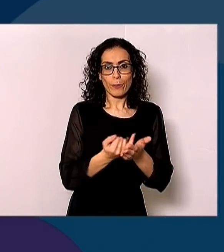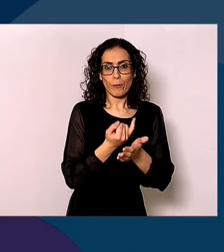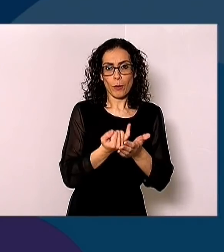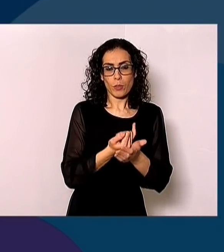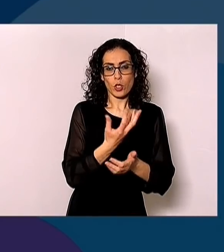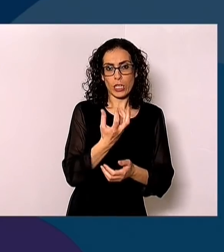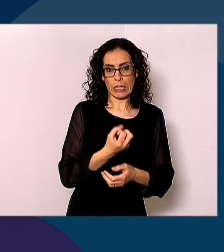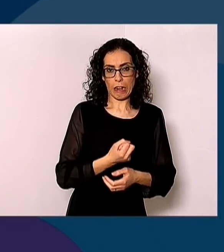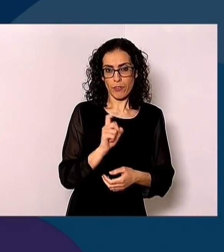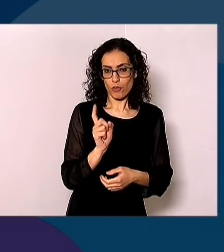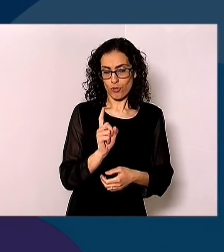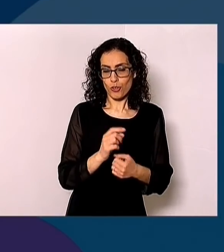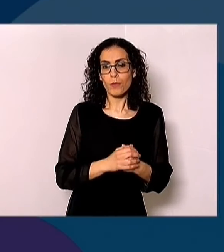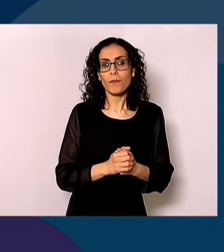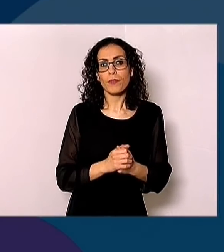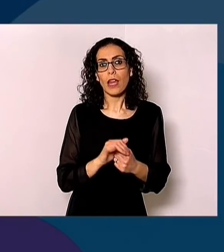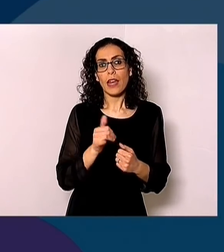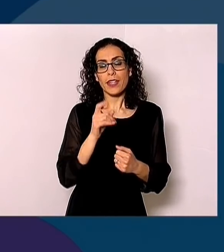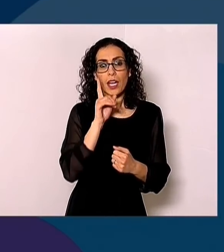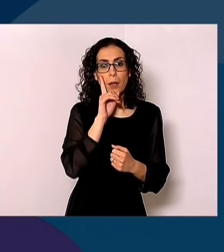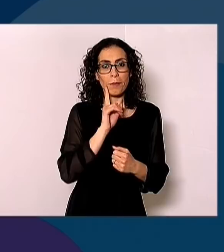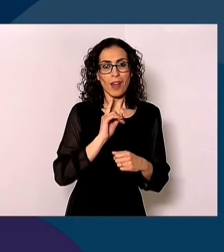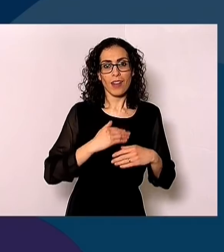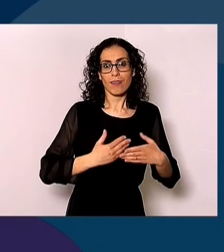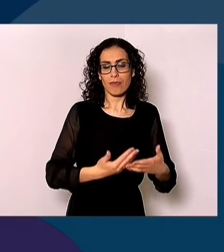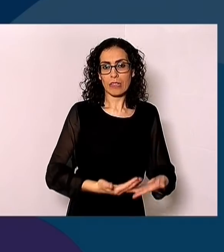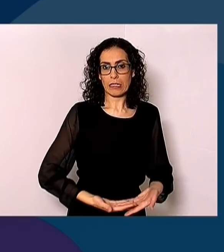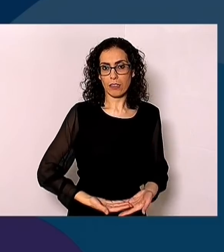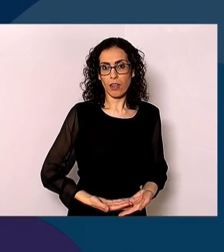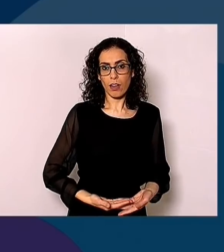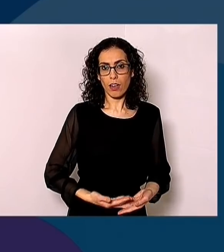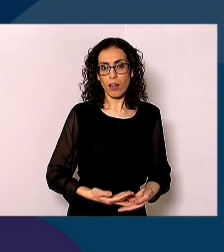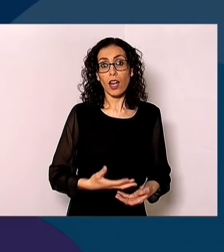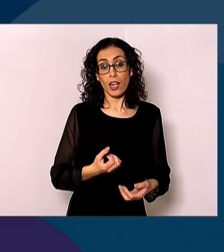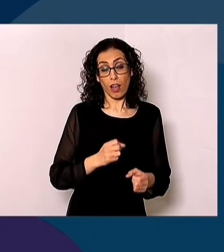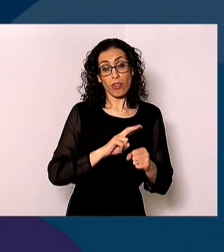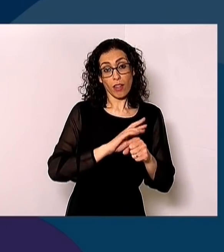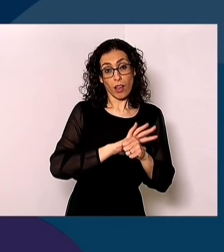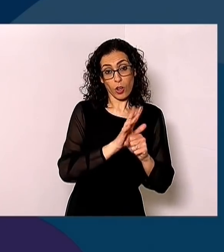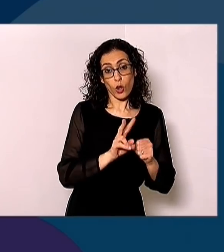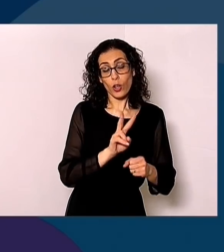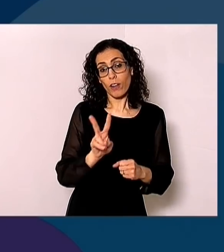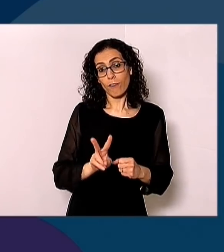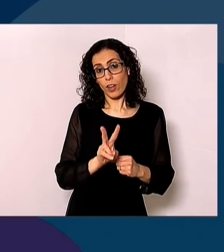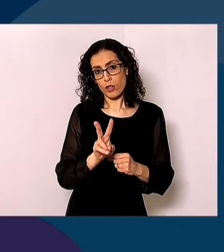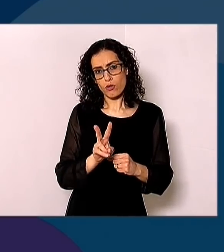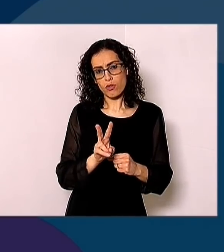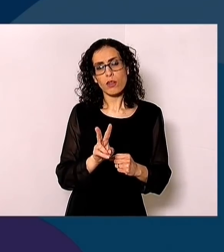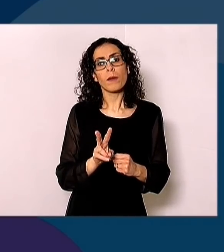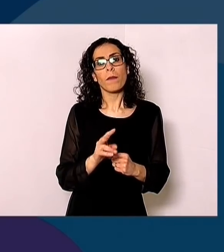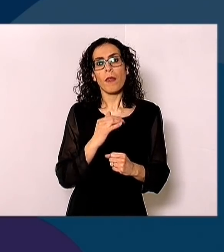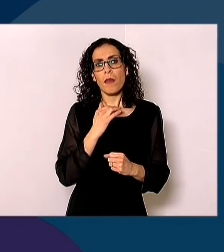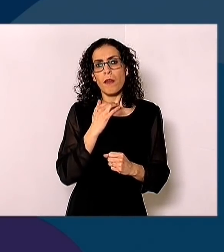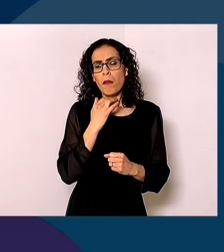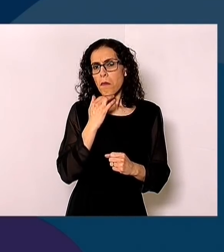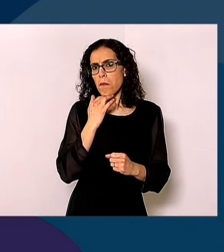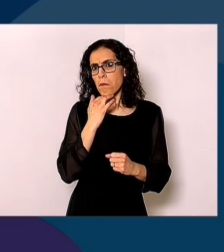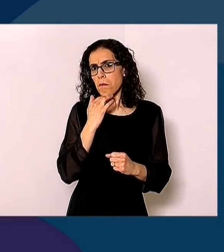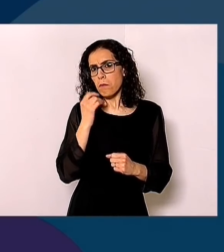l-informazzjoni bħalissa li hemm jekk ikollok mara li tqila li qabada l-virus, ma jidirx li